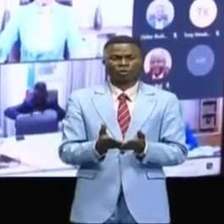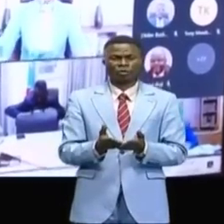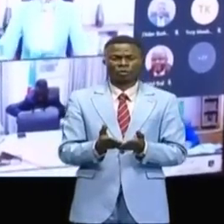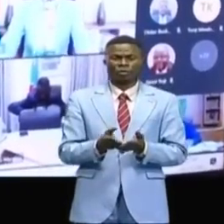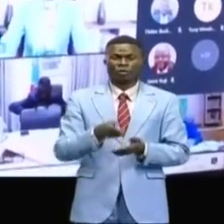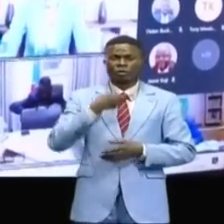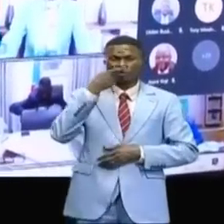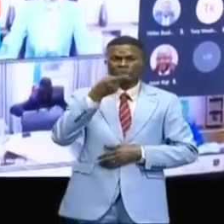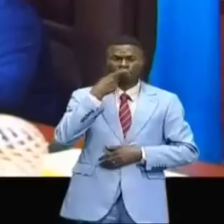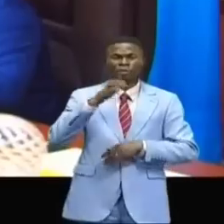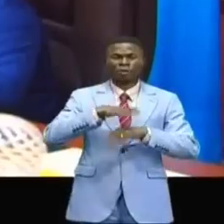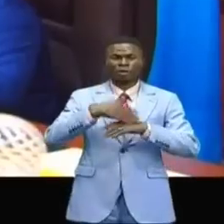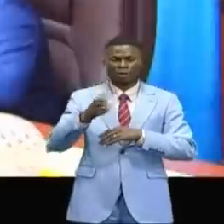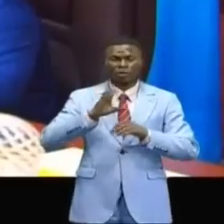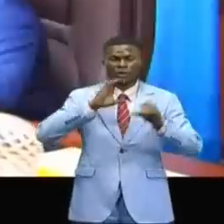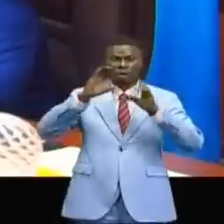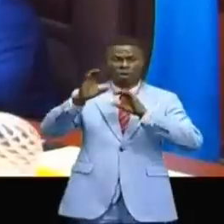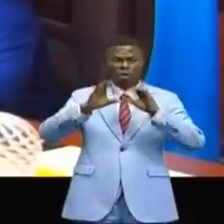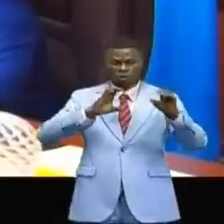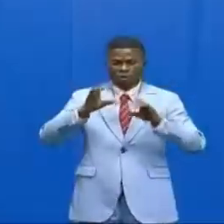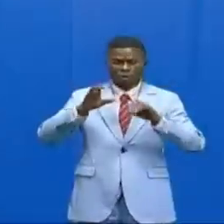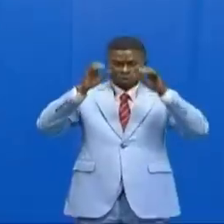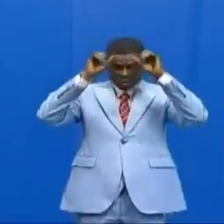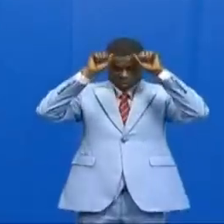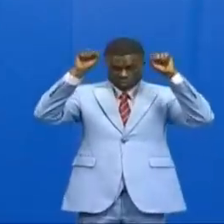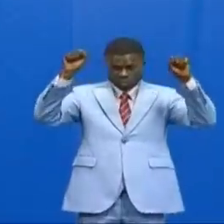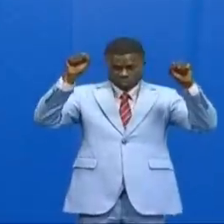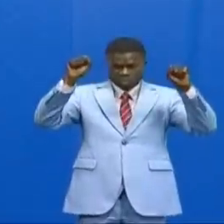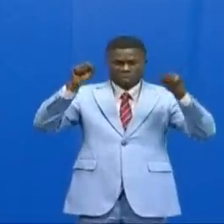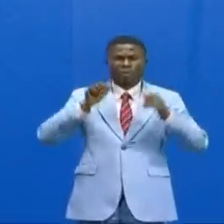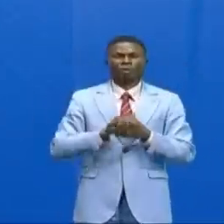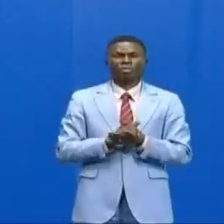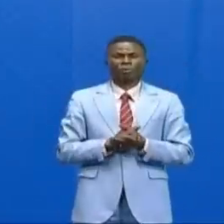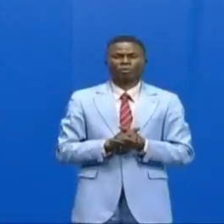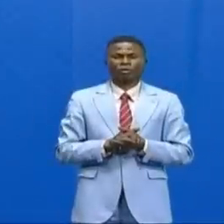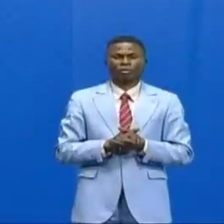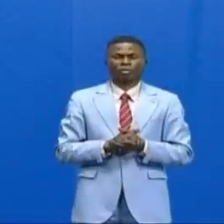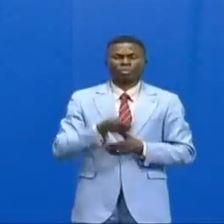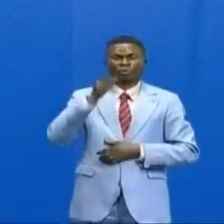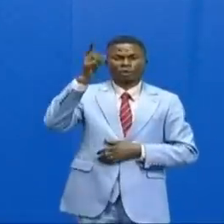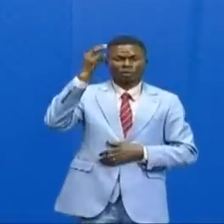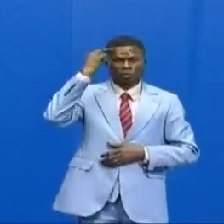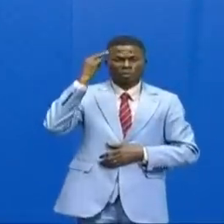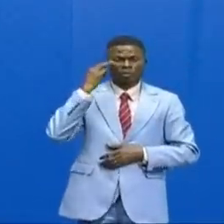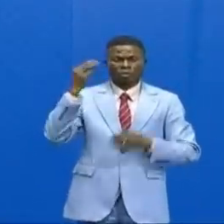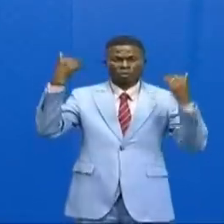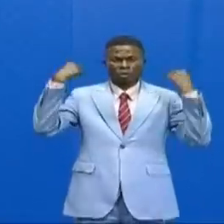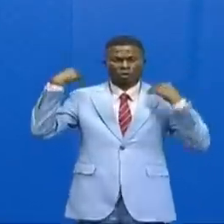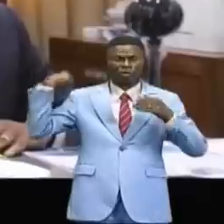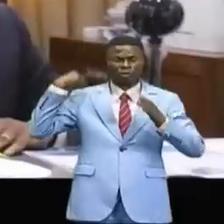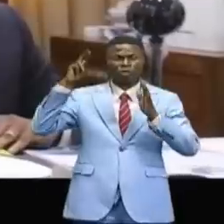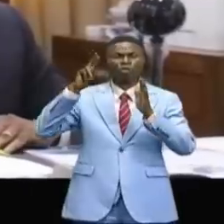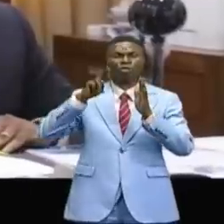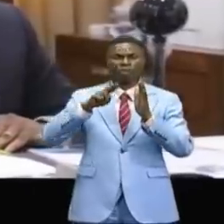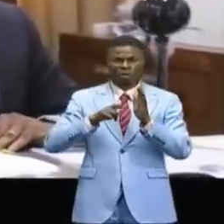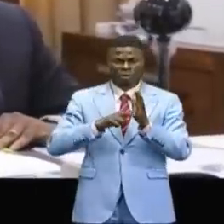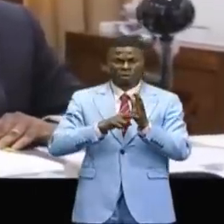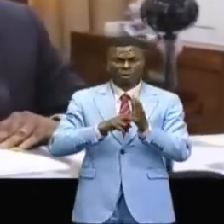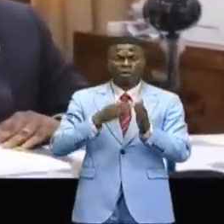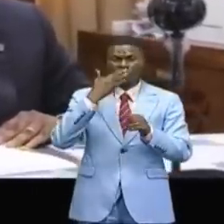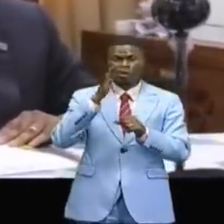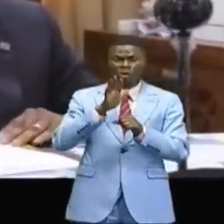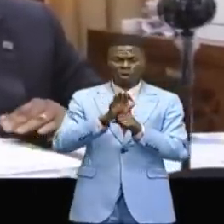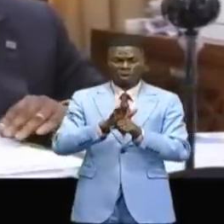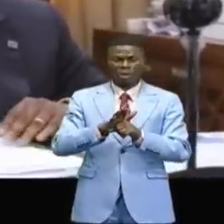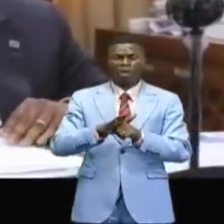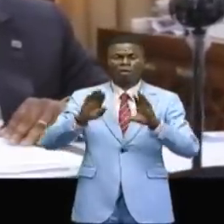Intervenant à la suite de la communication du président de la République, le premier ministre chef du gouvernement a rassuré le